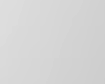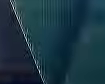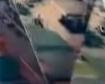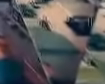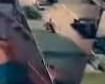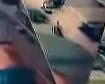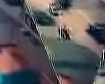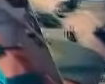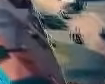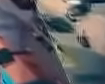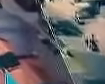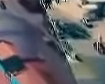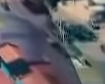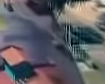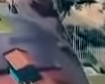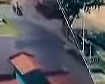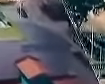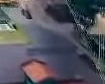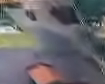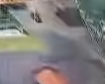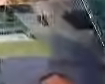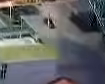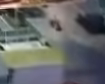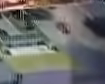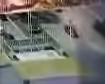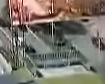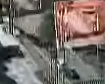Hai berkunjung ke bajunya